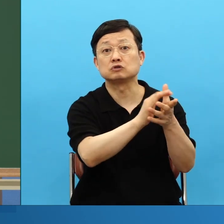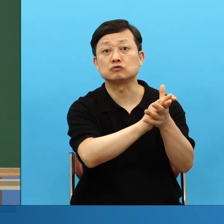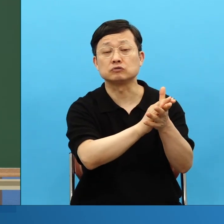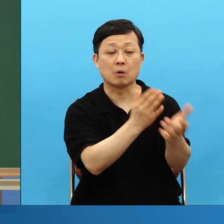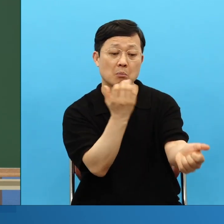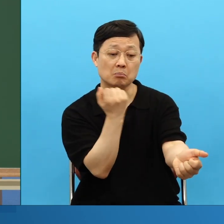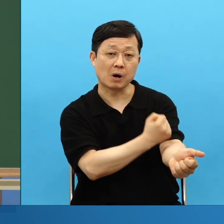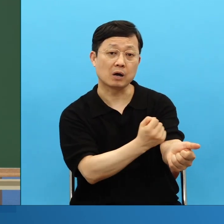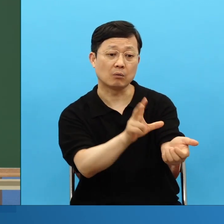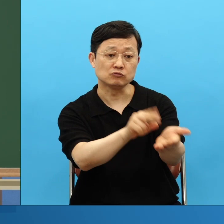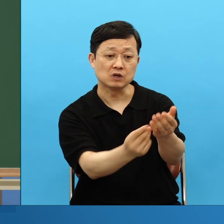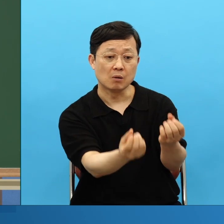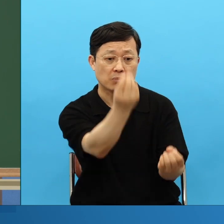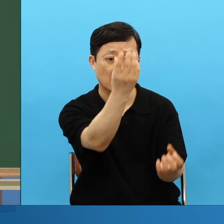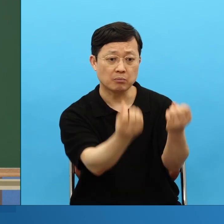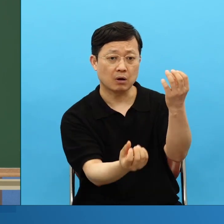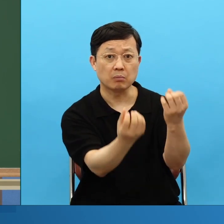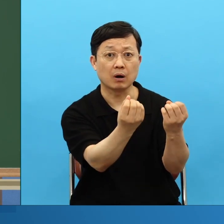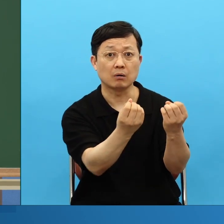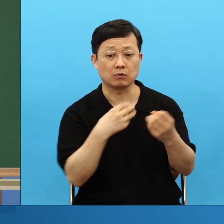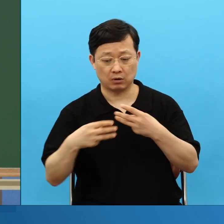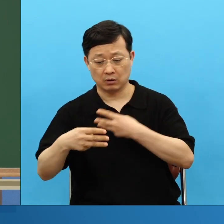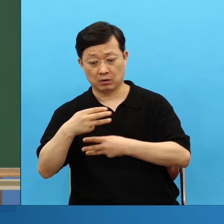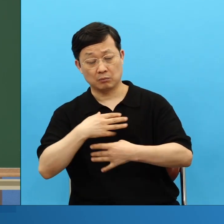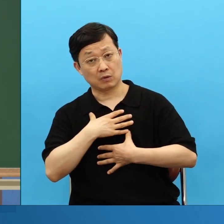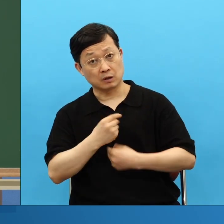마약 사건이 뉴스에 나오고 있잖아요.